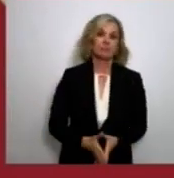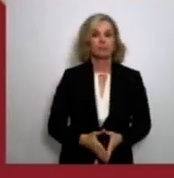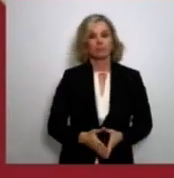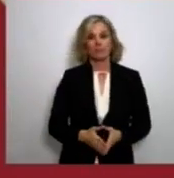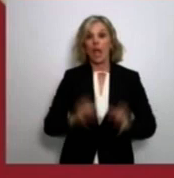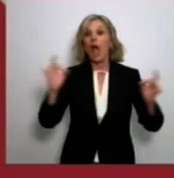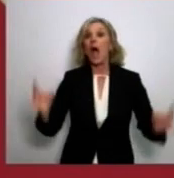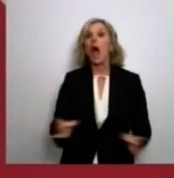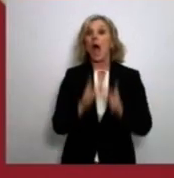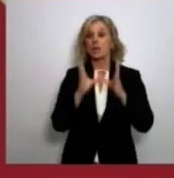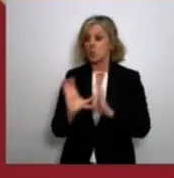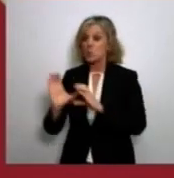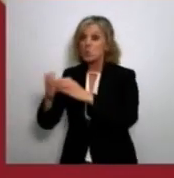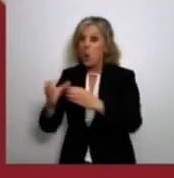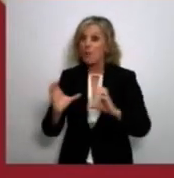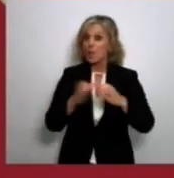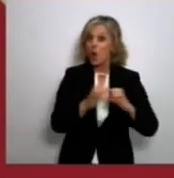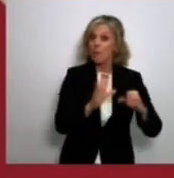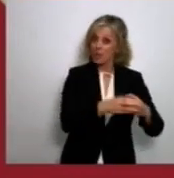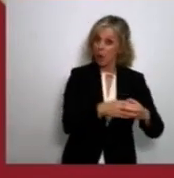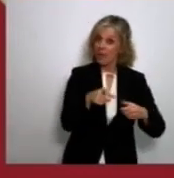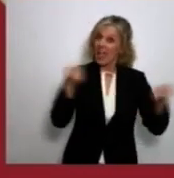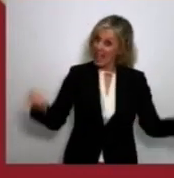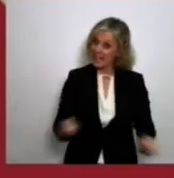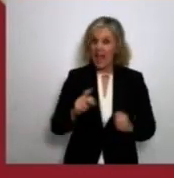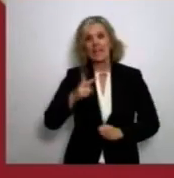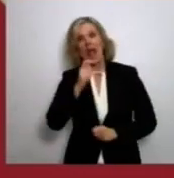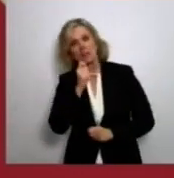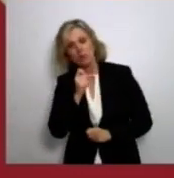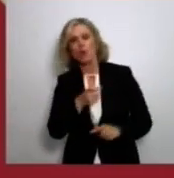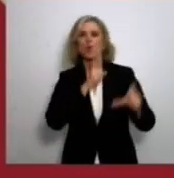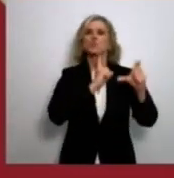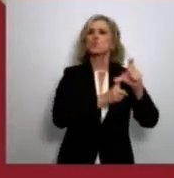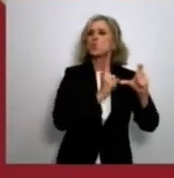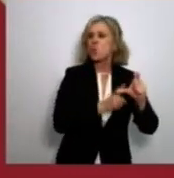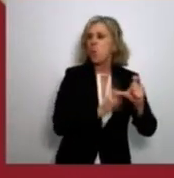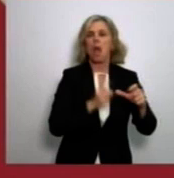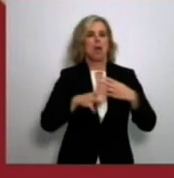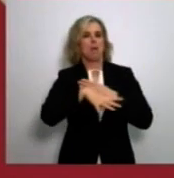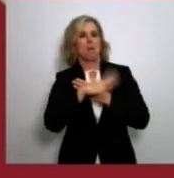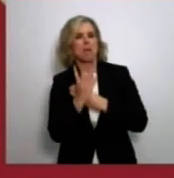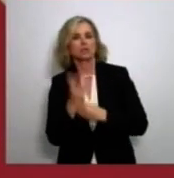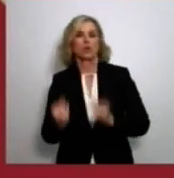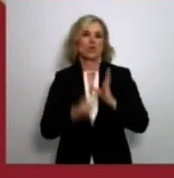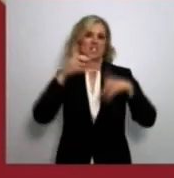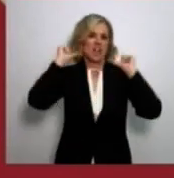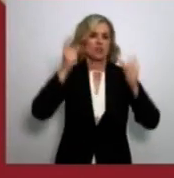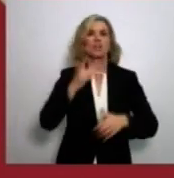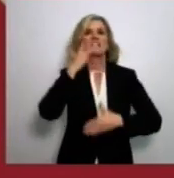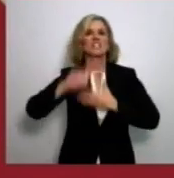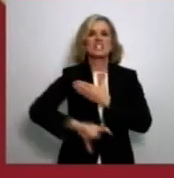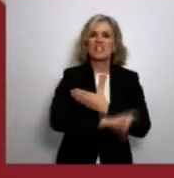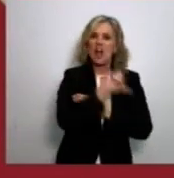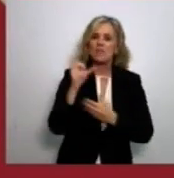οποιοδήποτε κόμμα που το έπαιζε ενίοτε αντιπολίτευση, ΚΚΕ, ΠΑΣΟΚ, Νέα Δημοκρατία, Χρυσή Αυγή, ΣΥΡΙΖΑ, ΑΝΕΛ,